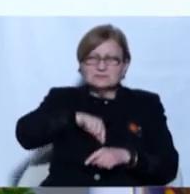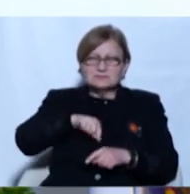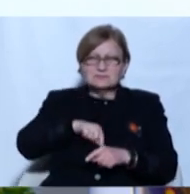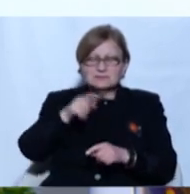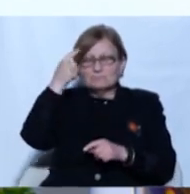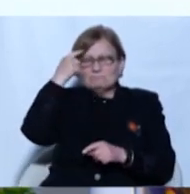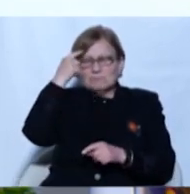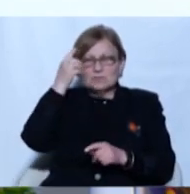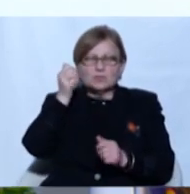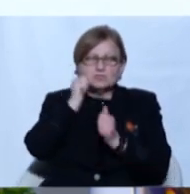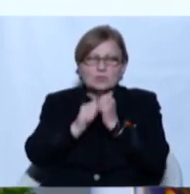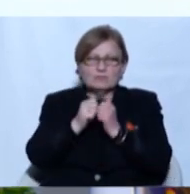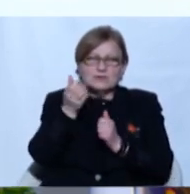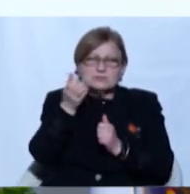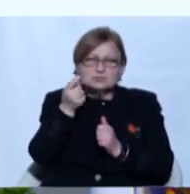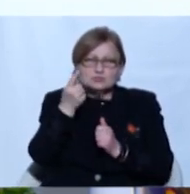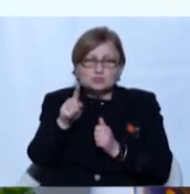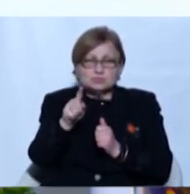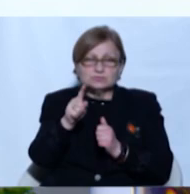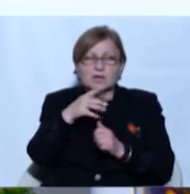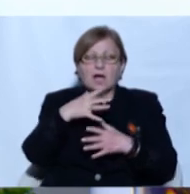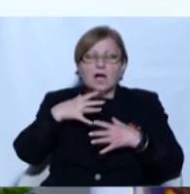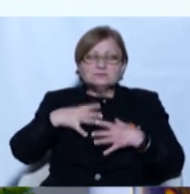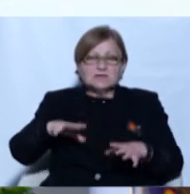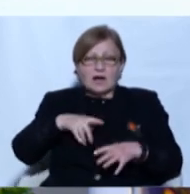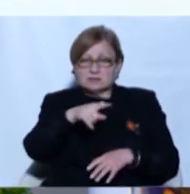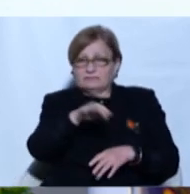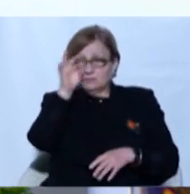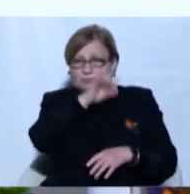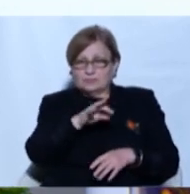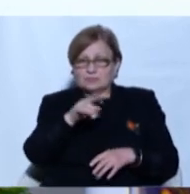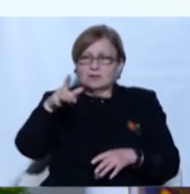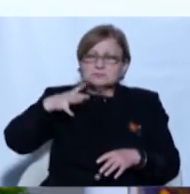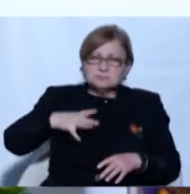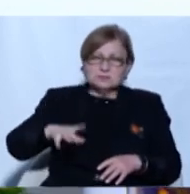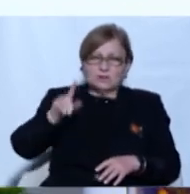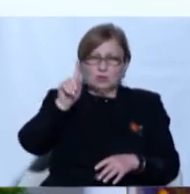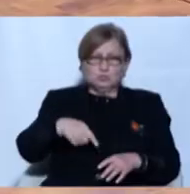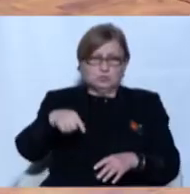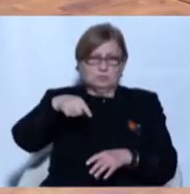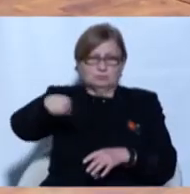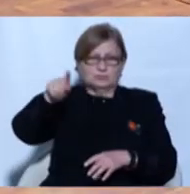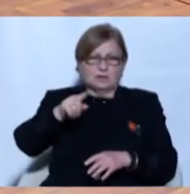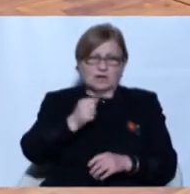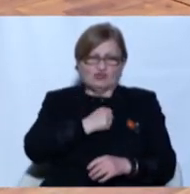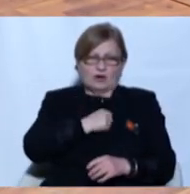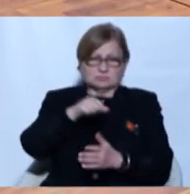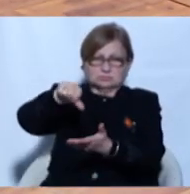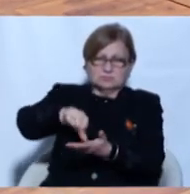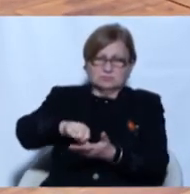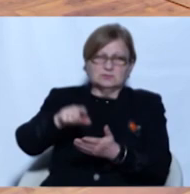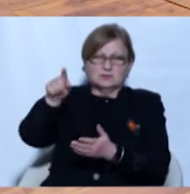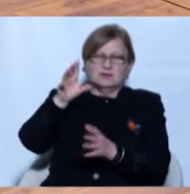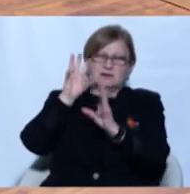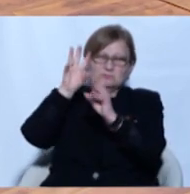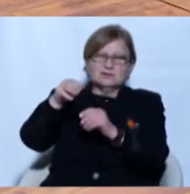სამშობლოსთან დაკავშირებული იბრძვის ამ რუსი ჯართან ერთად ამ შვედების წინააღმდეგ იქ მერე წყედვარდება და ზის მაგდებურგის